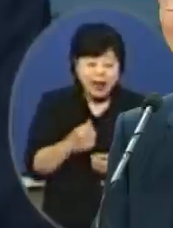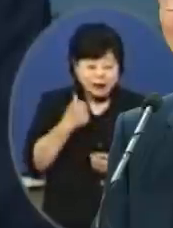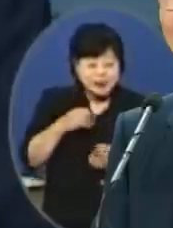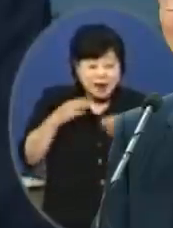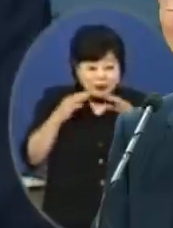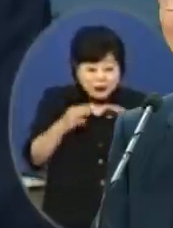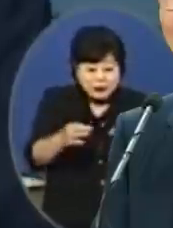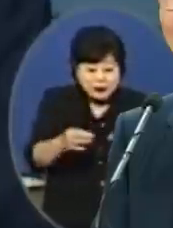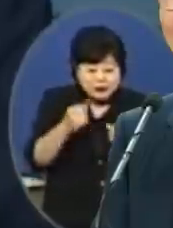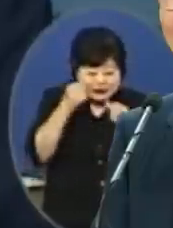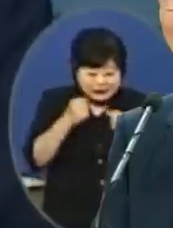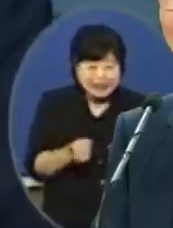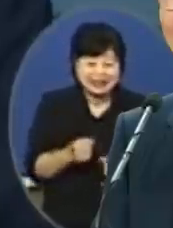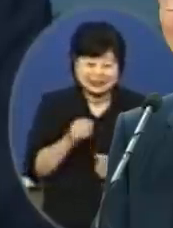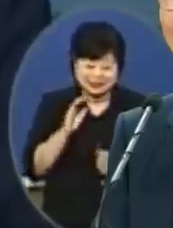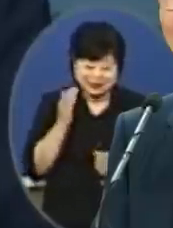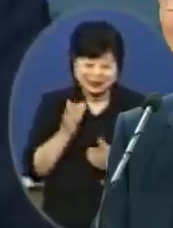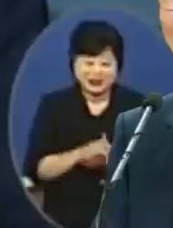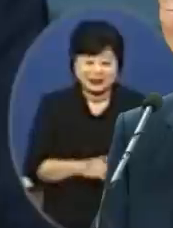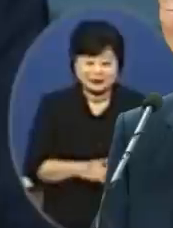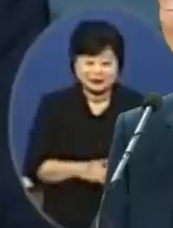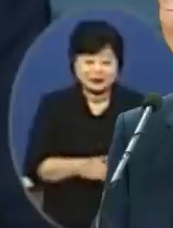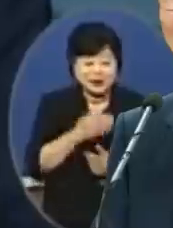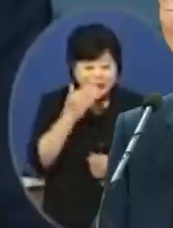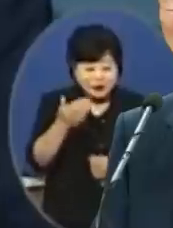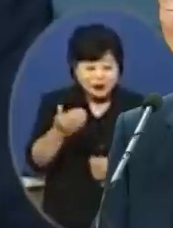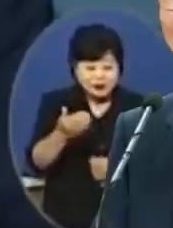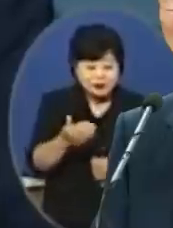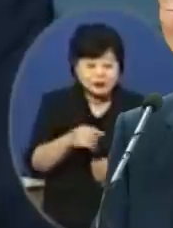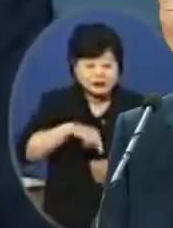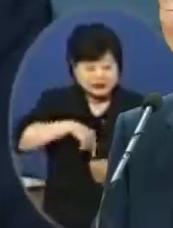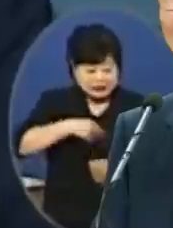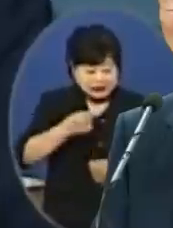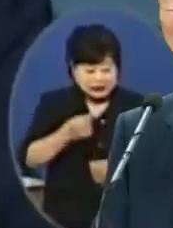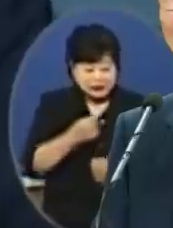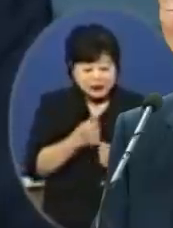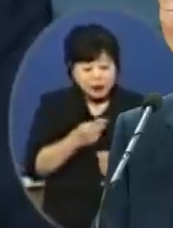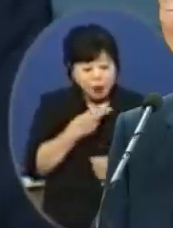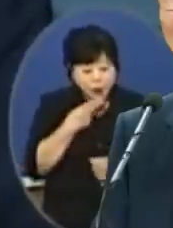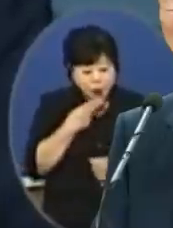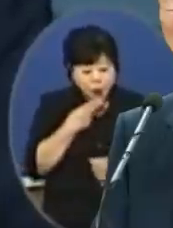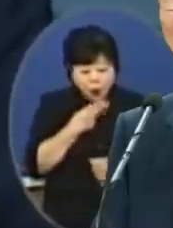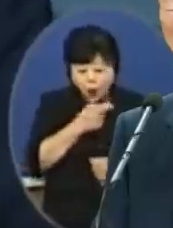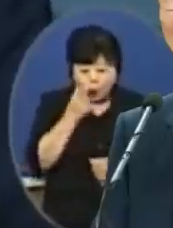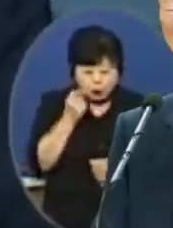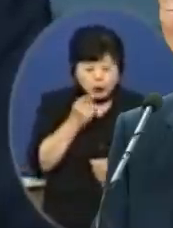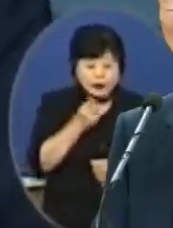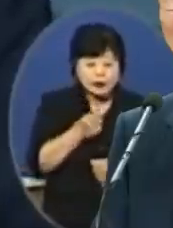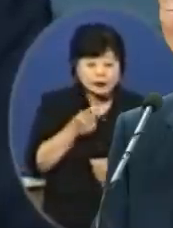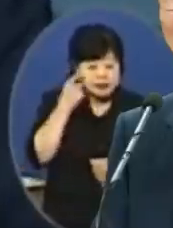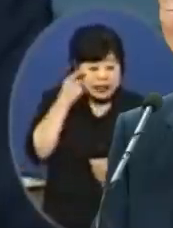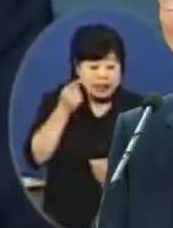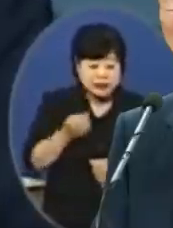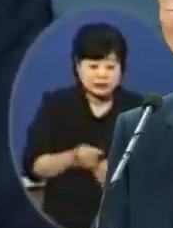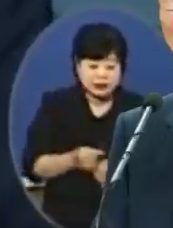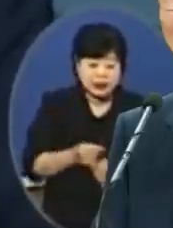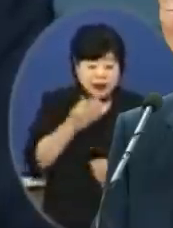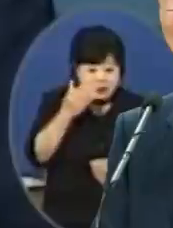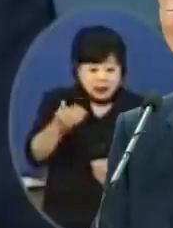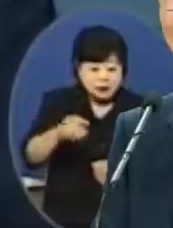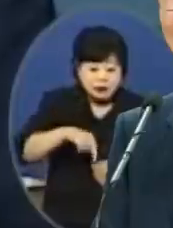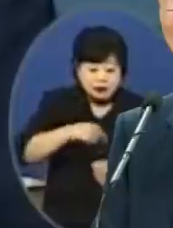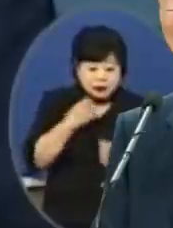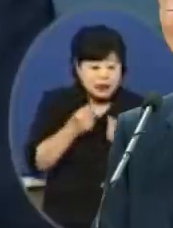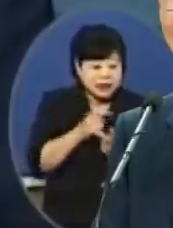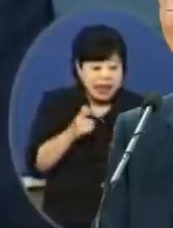아버지라고 부르면서 살아가고 있는 것입니다. 여러분은 스스로 힘이 없고 부자가 없다고 생각하지만은 여러분